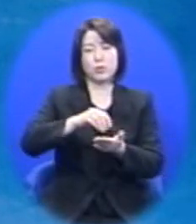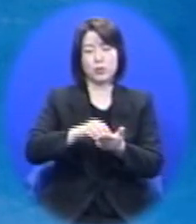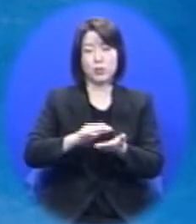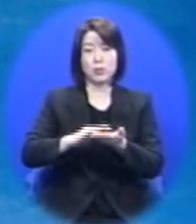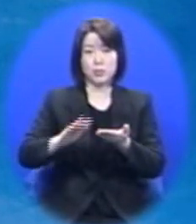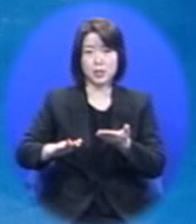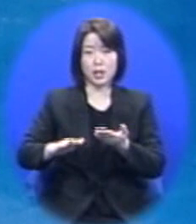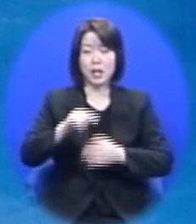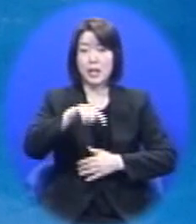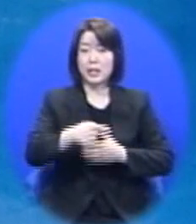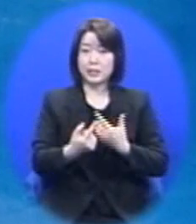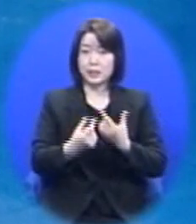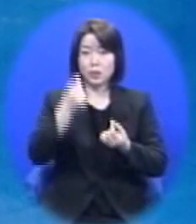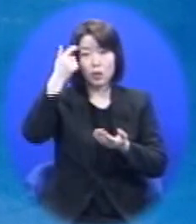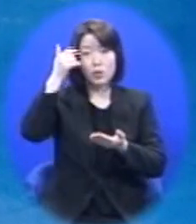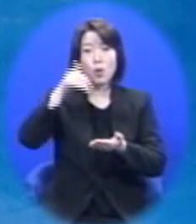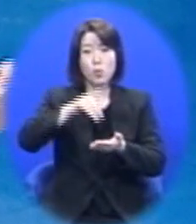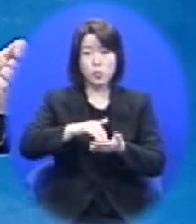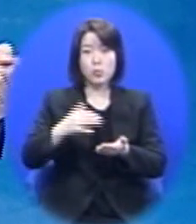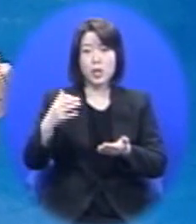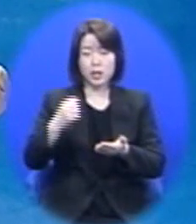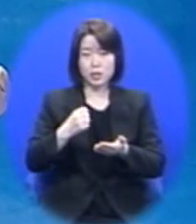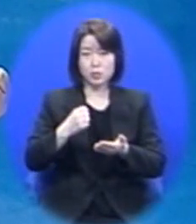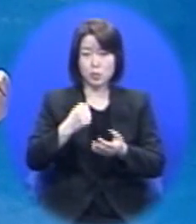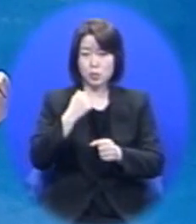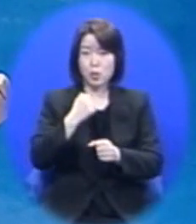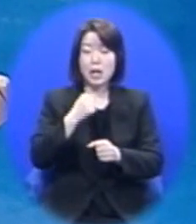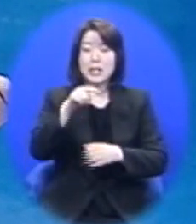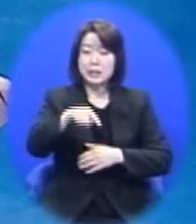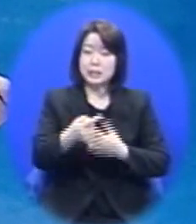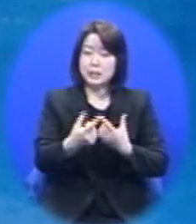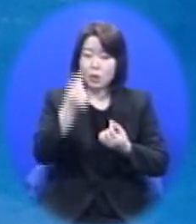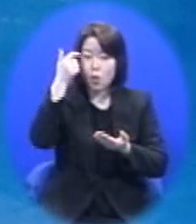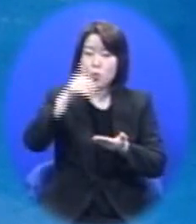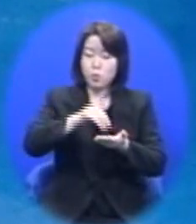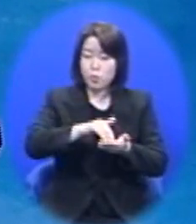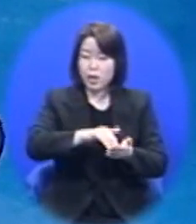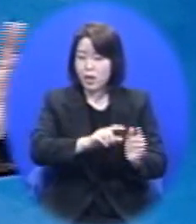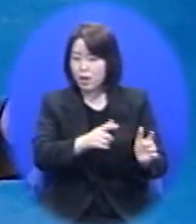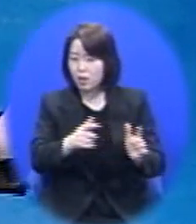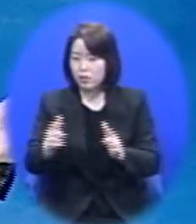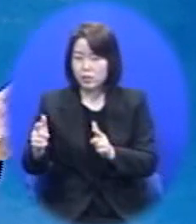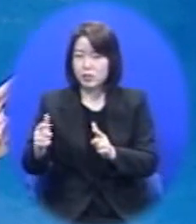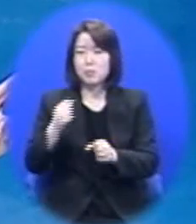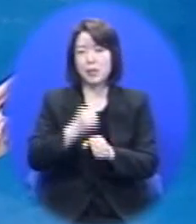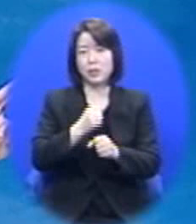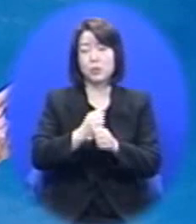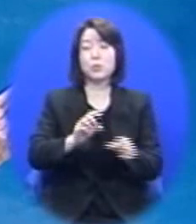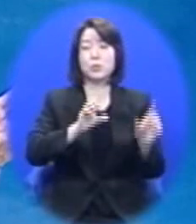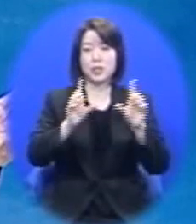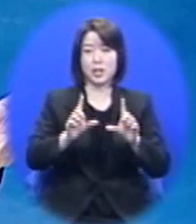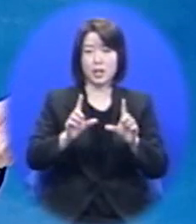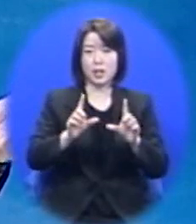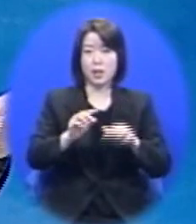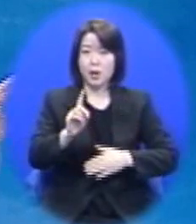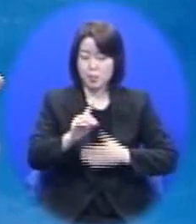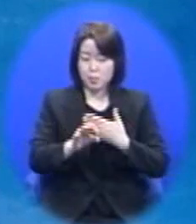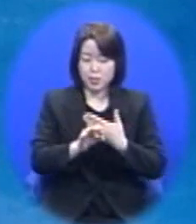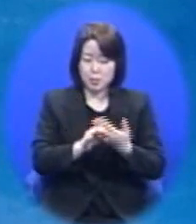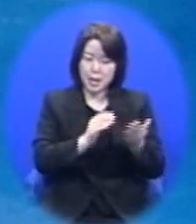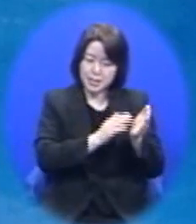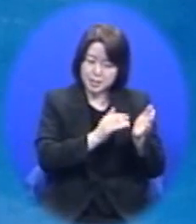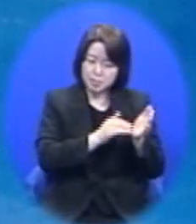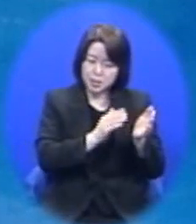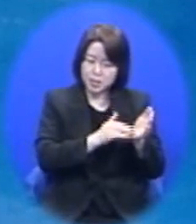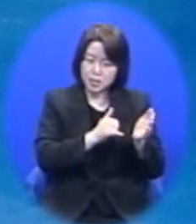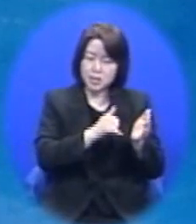그런 후회를 가지고 만들고 살아요, 그런 후회거리를. 그게 뭐냐면 은밀히 죄를 짓는 겁니다. 사람 안